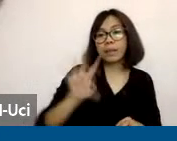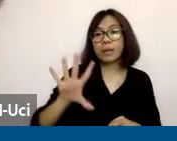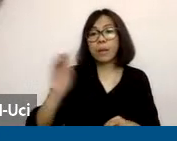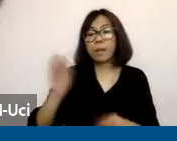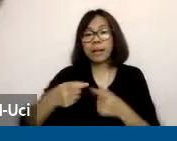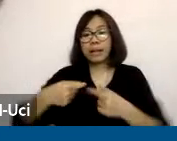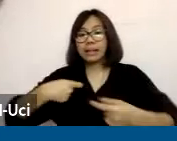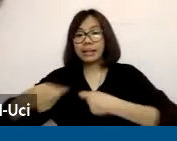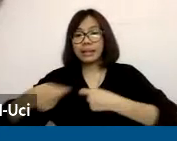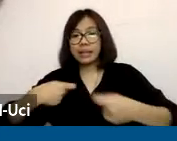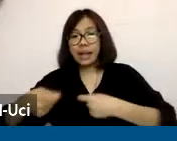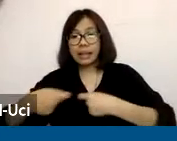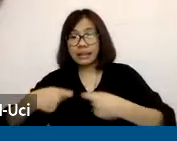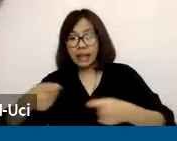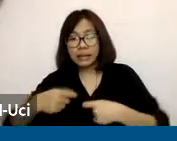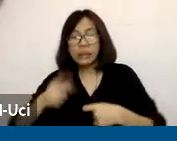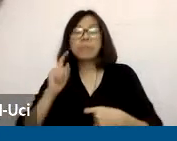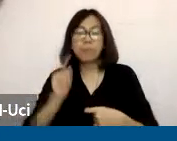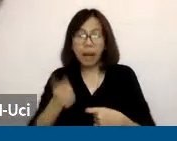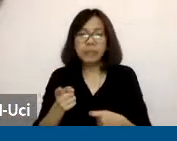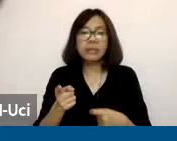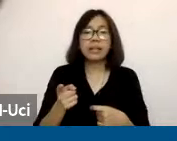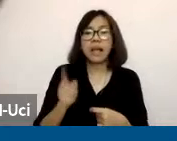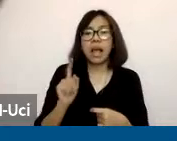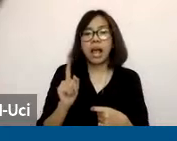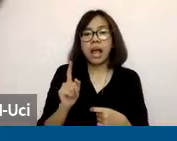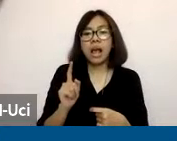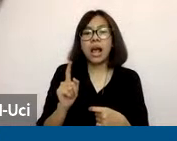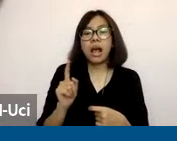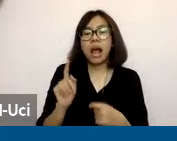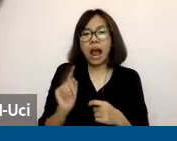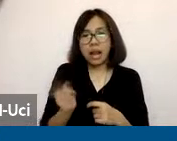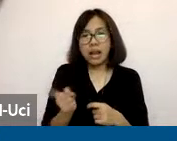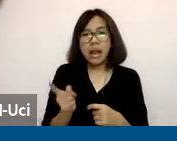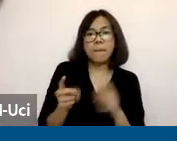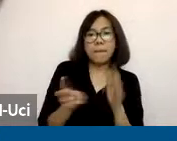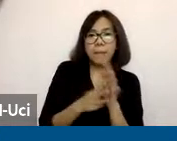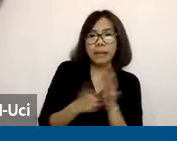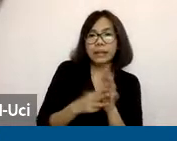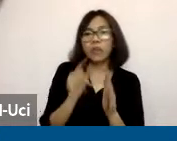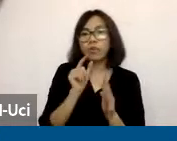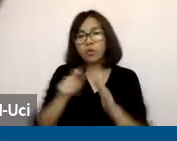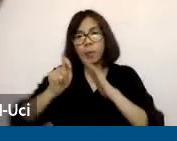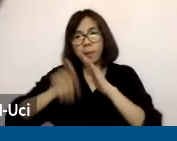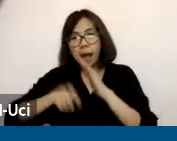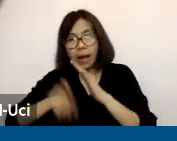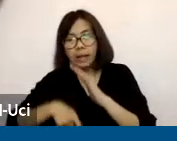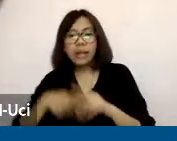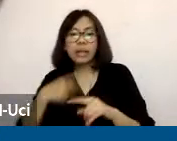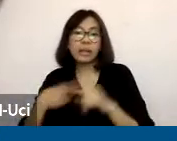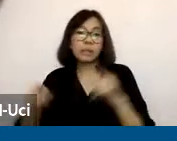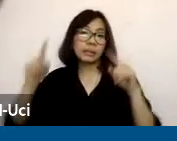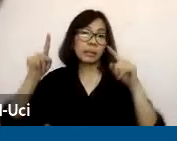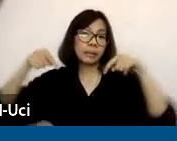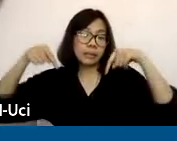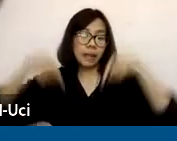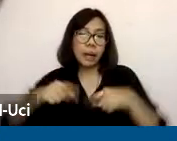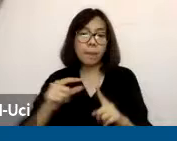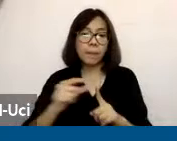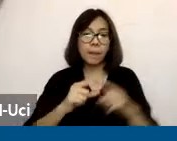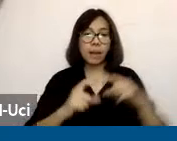biasanya berakhir di sengketa dan juga adanya dimana kannya Ibnu kami dari PSAK melihat ada satu